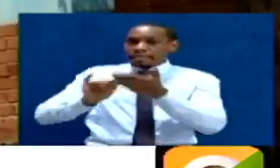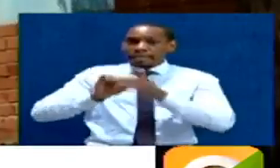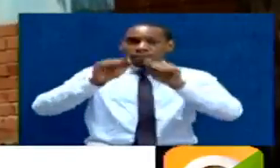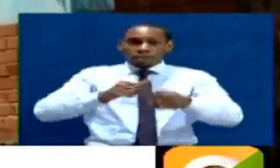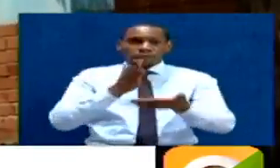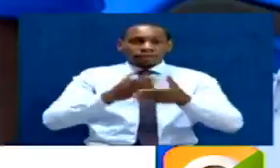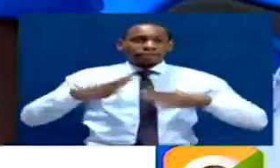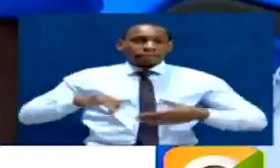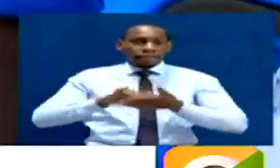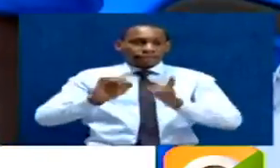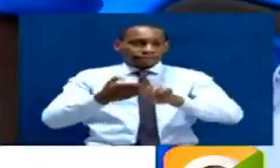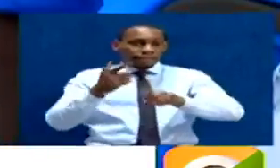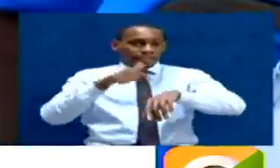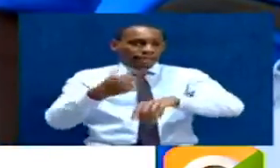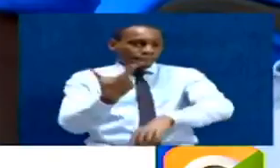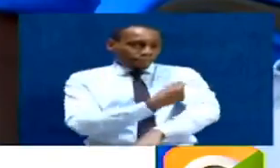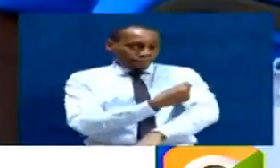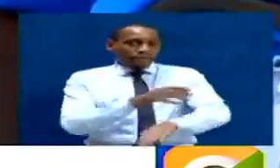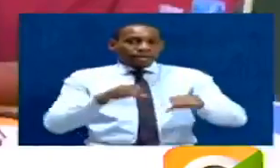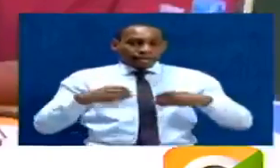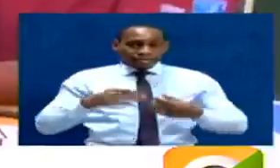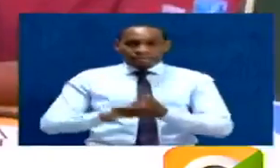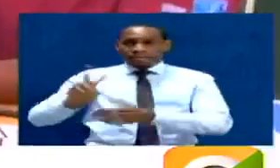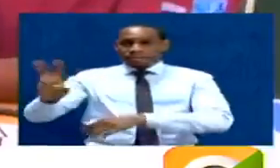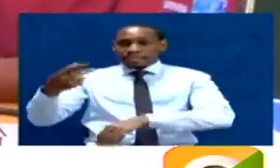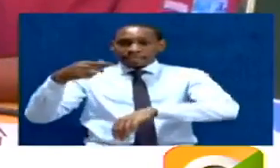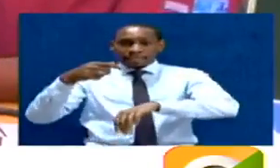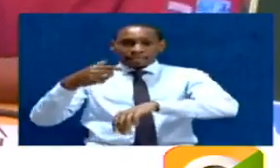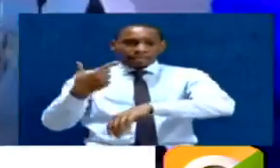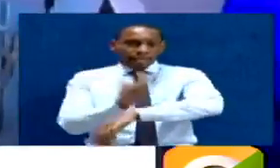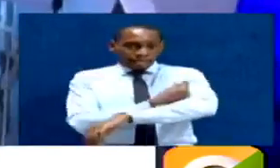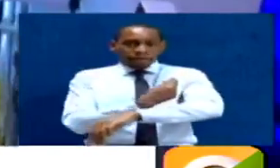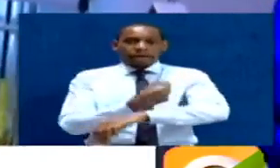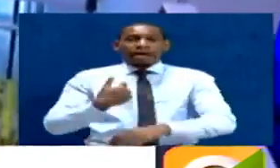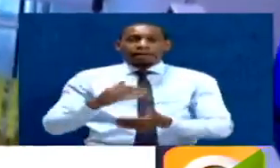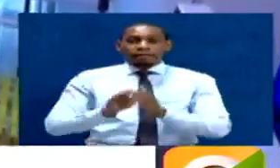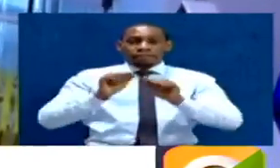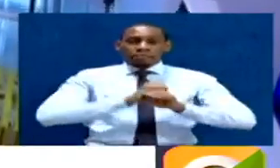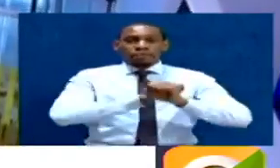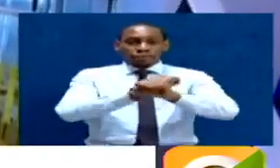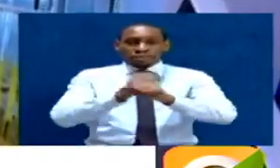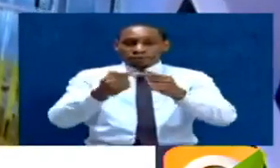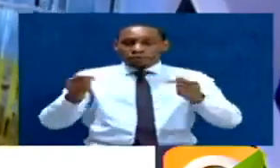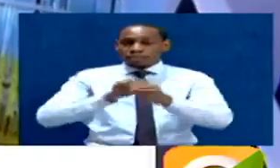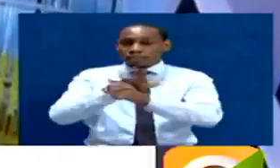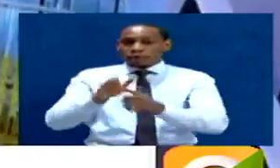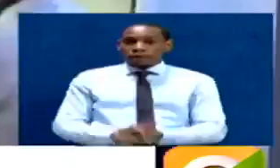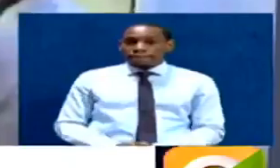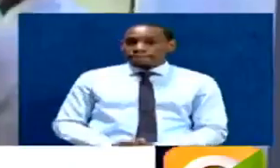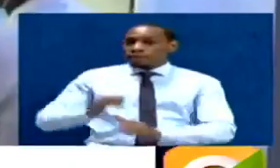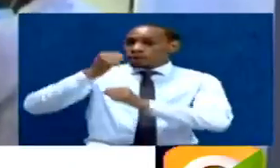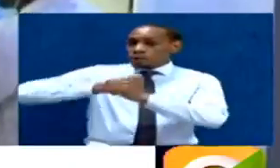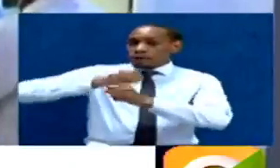ili kuhakikisha waliopata chanjo ya kwanza wanadungwa ya pili na kuwapa kinga inayostahili dhidi ya corona. Juhudi